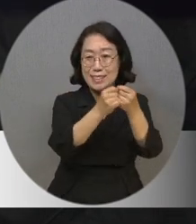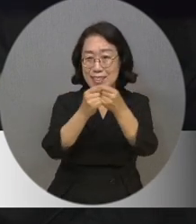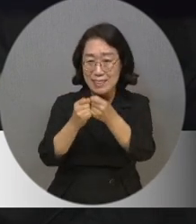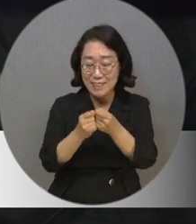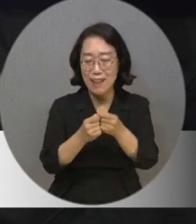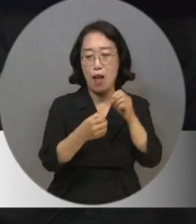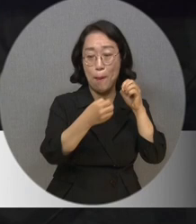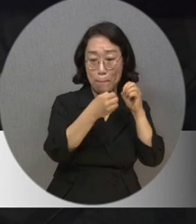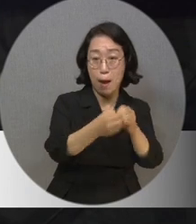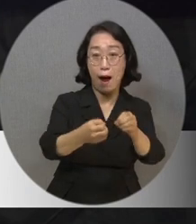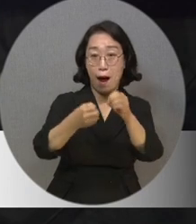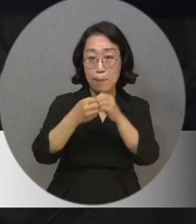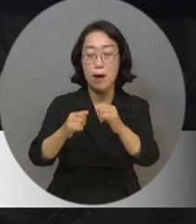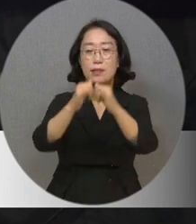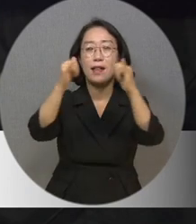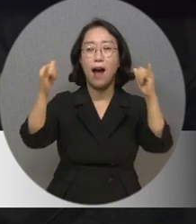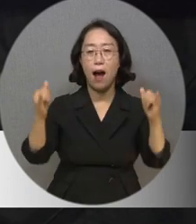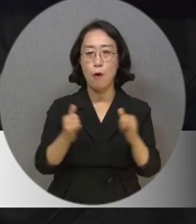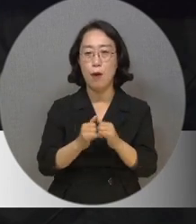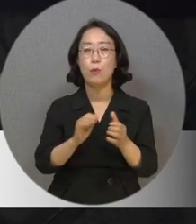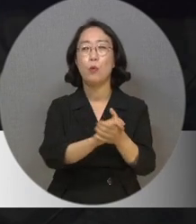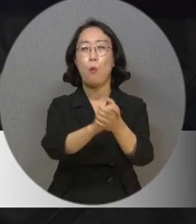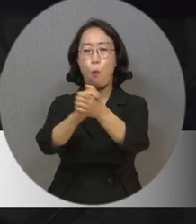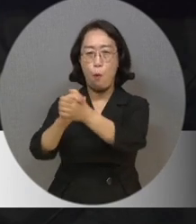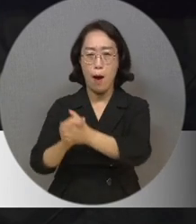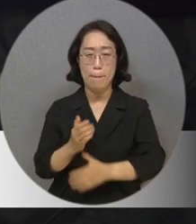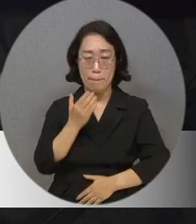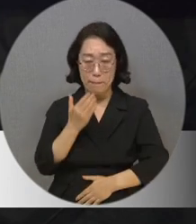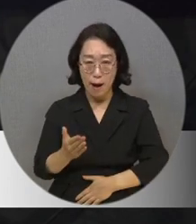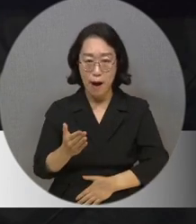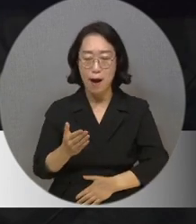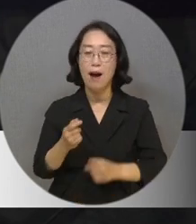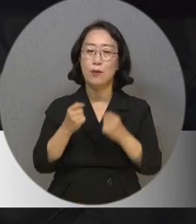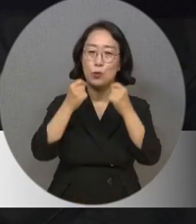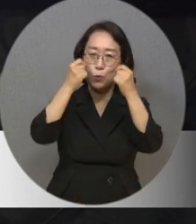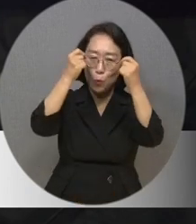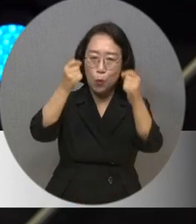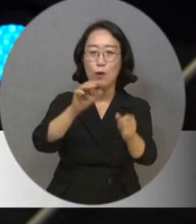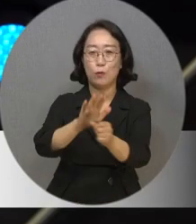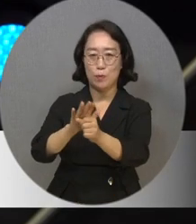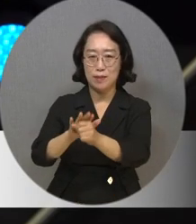분야로 퍼져나가서 사회 통합을 이끄는 구심점이 되도록 최선을 다하겠습니다.